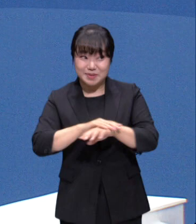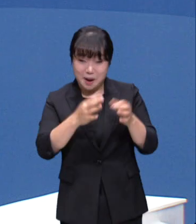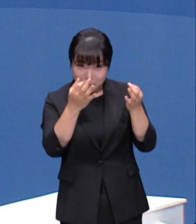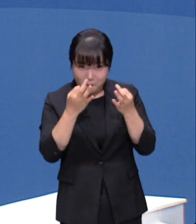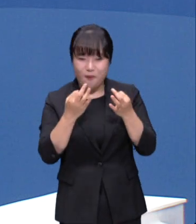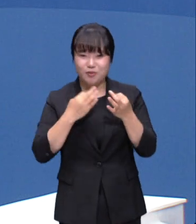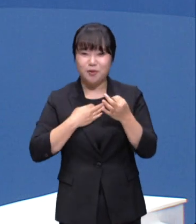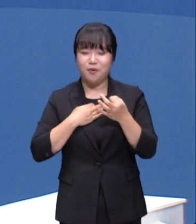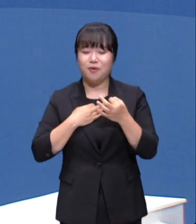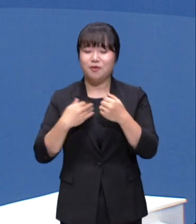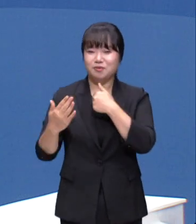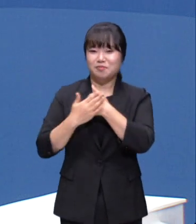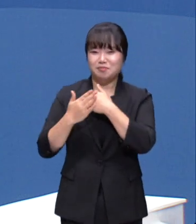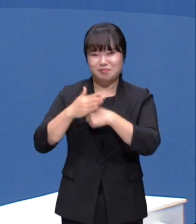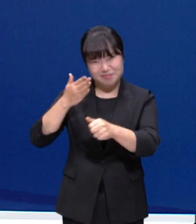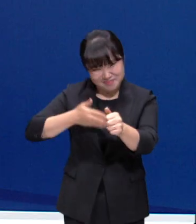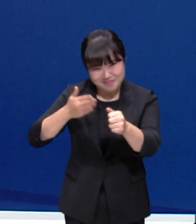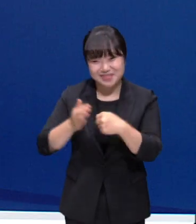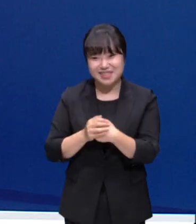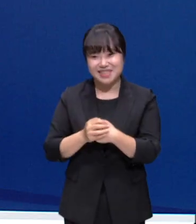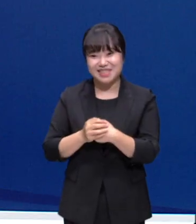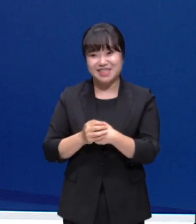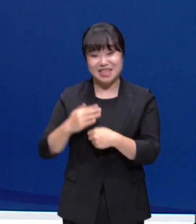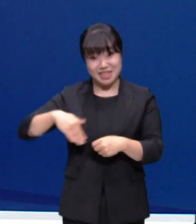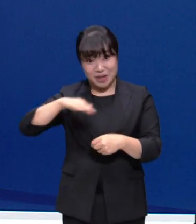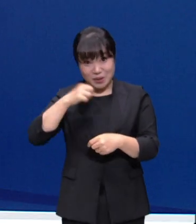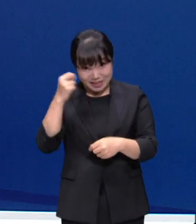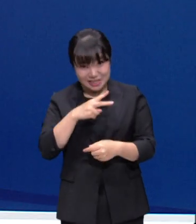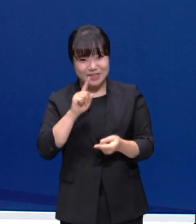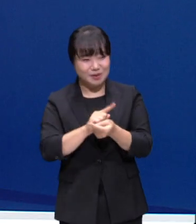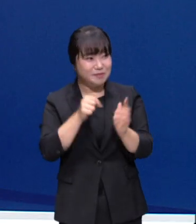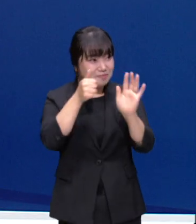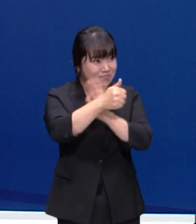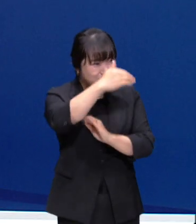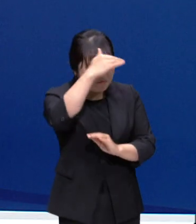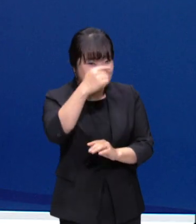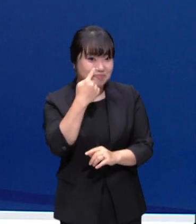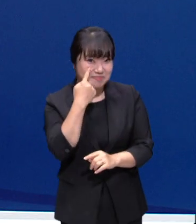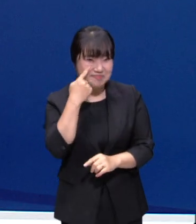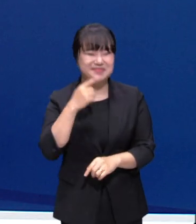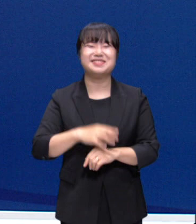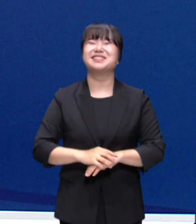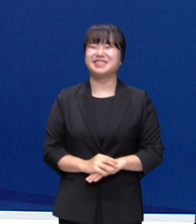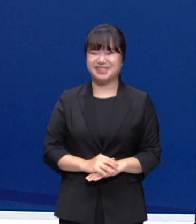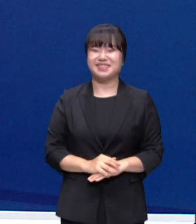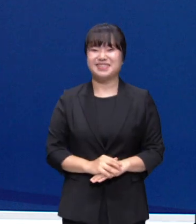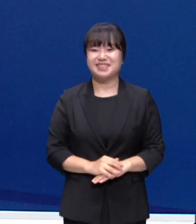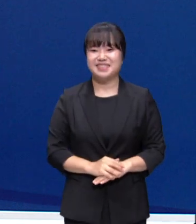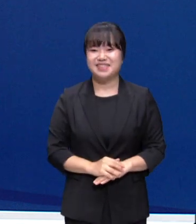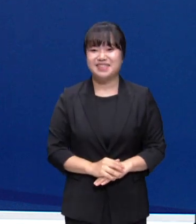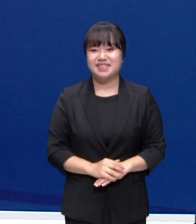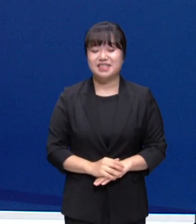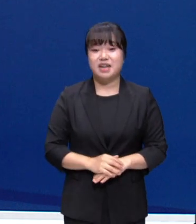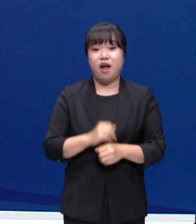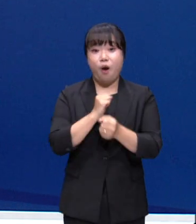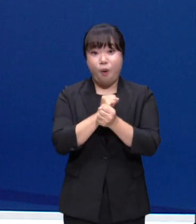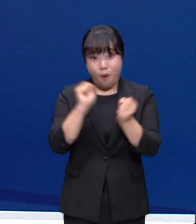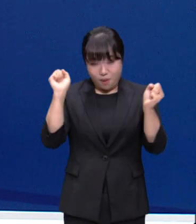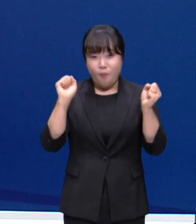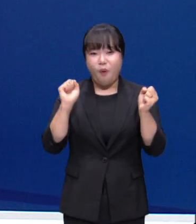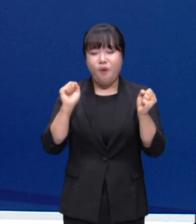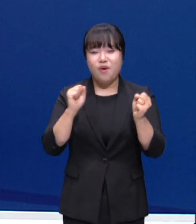성원을 해 주셨으면 좋겠습니다. 저희도 한번 취재 현장에서 또 한번 지켜보겠습니다. 감사합니다. 네. 네, 광복 77주년,